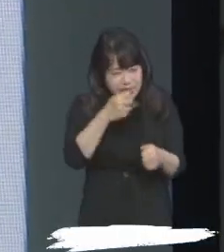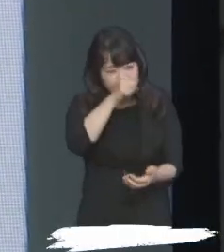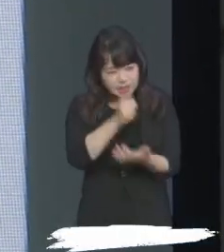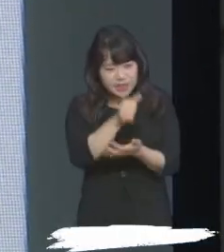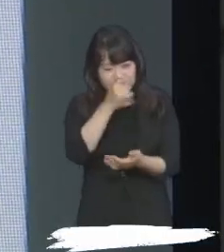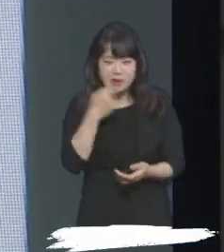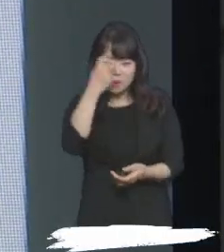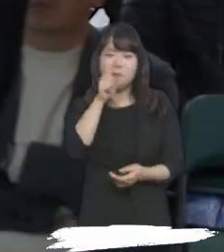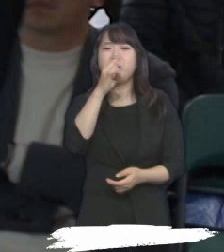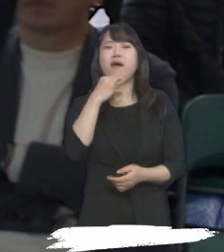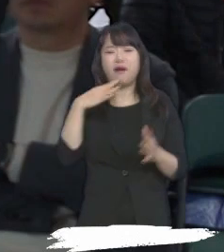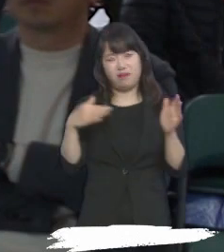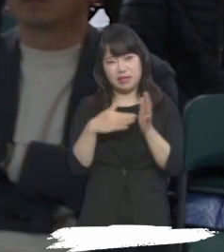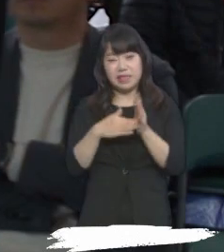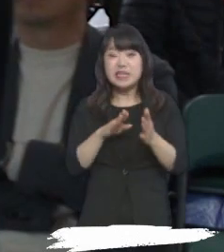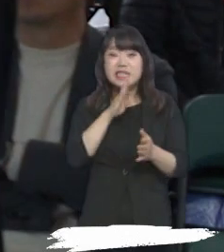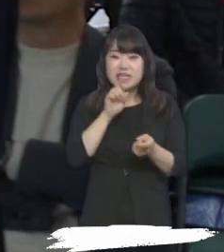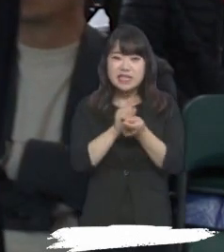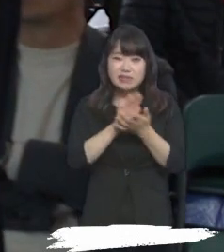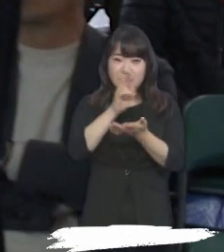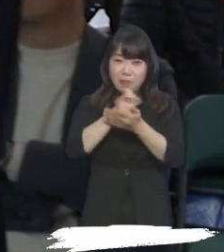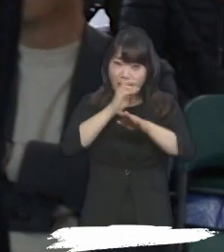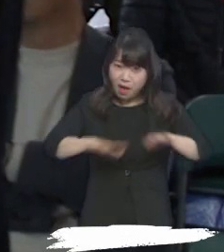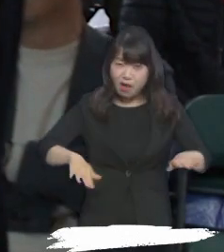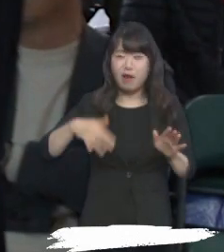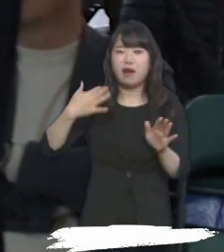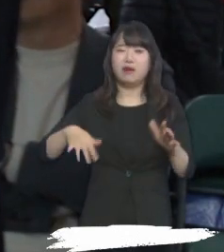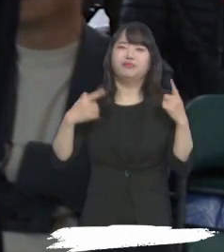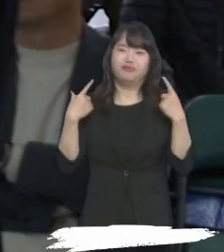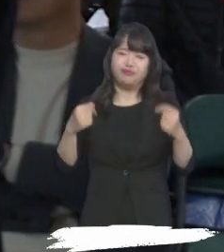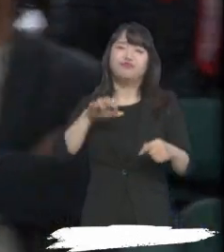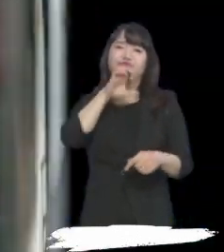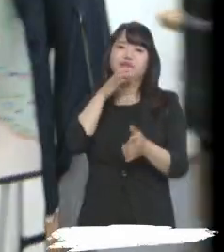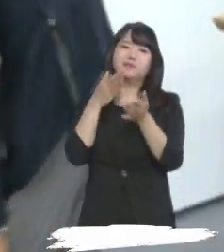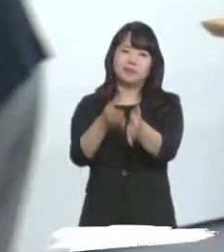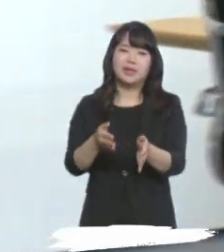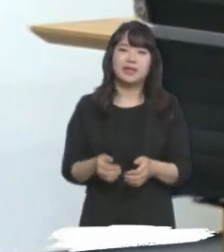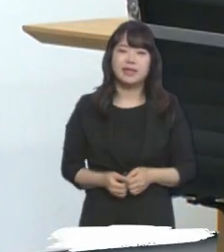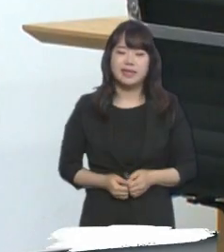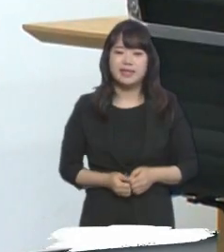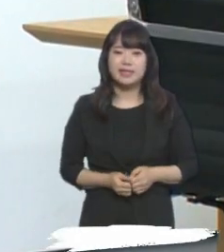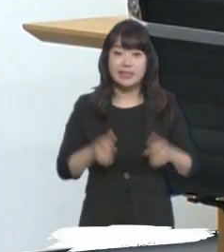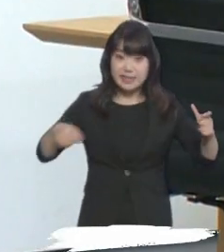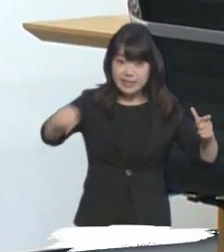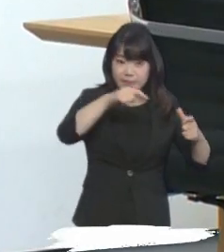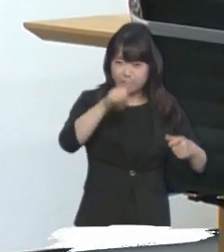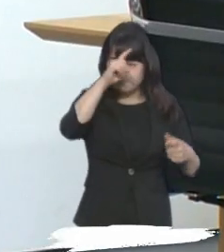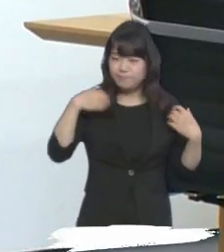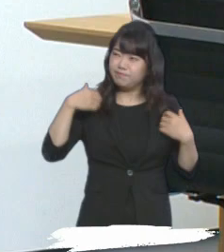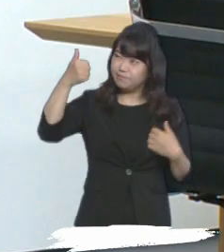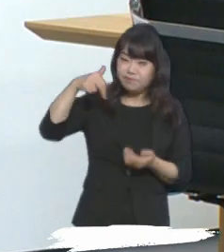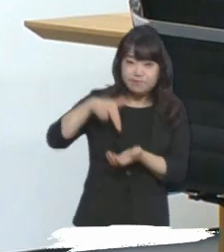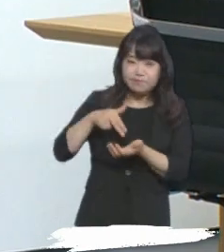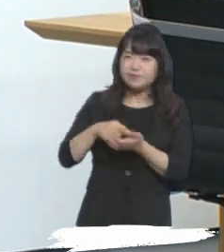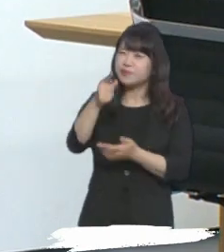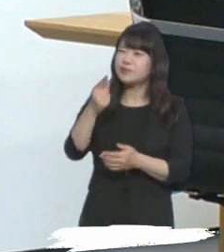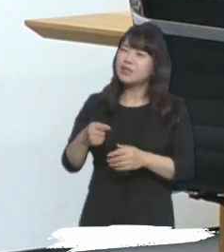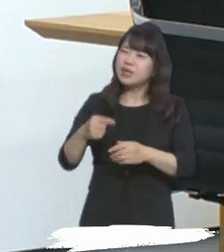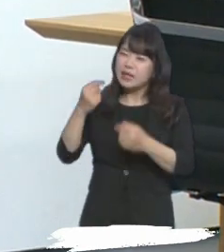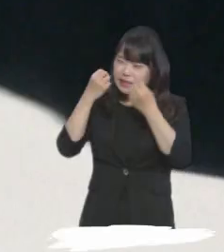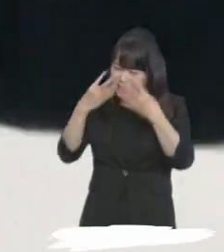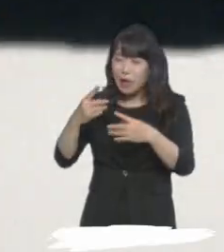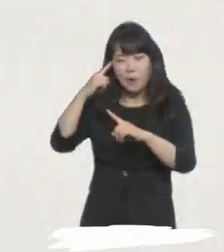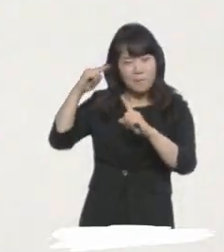조사만 시행했을 뿐 얽힌 규제의 고리는 풀리지 않았다고 지적합니다. 지역의 구청장들도 차별화된